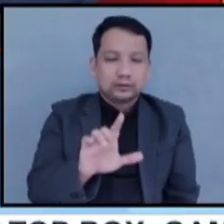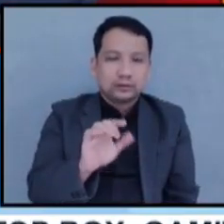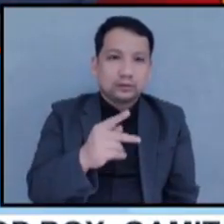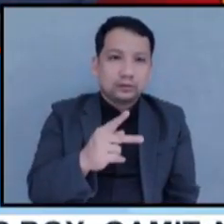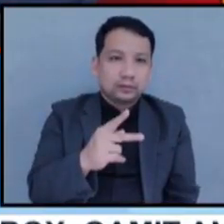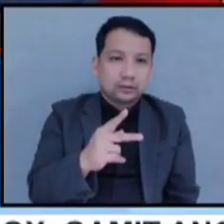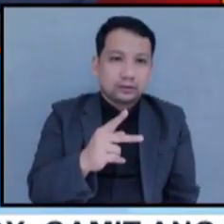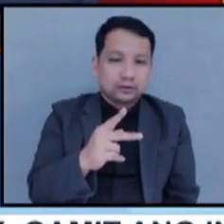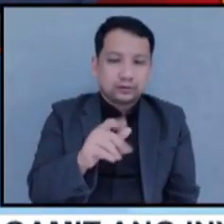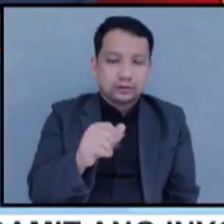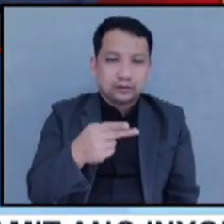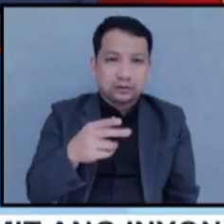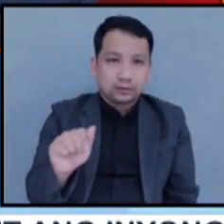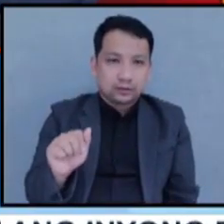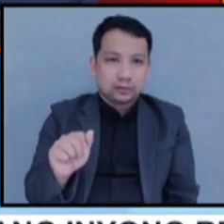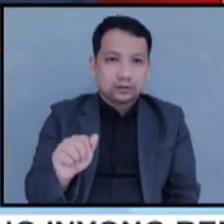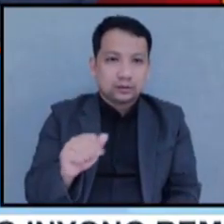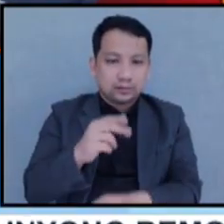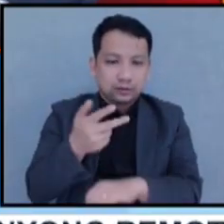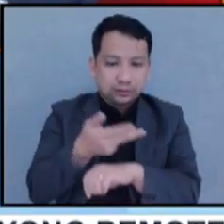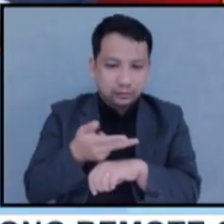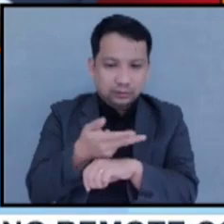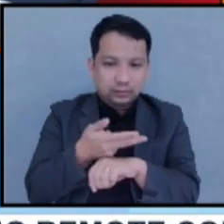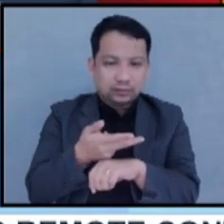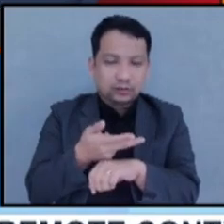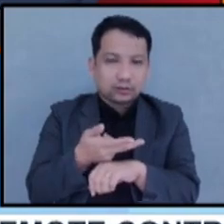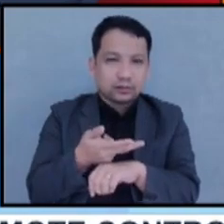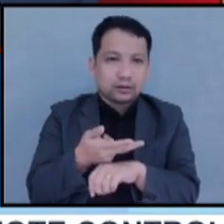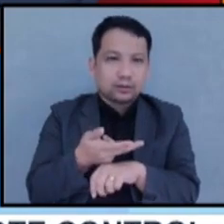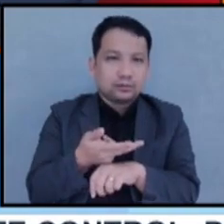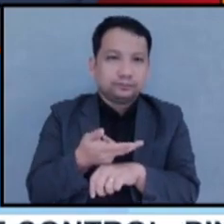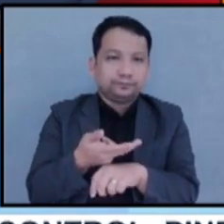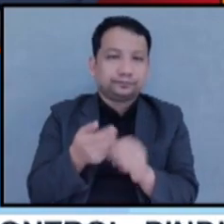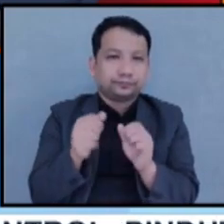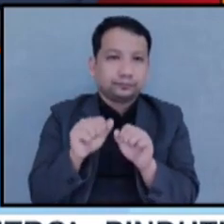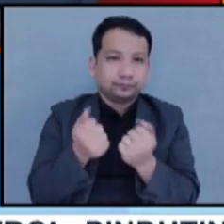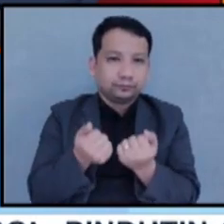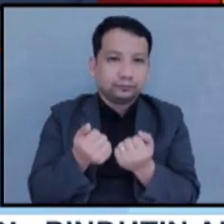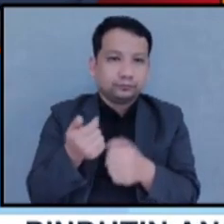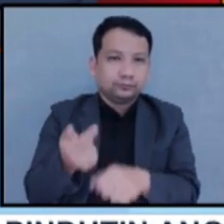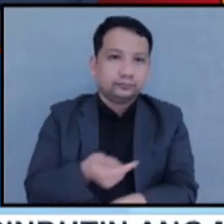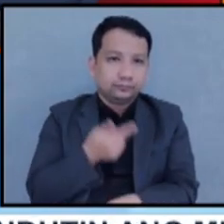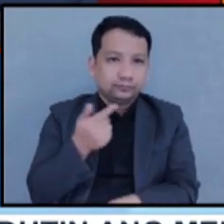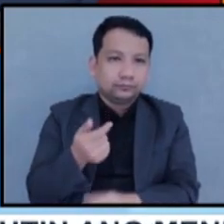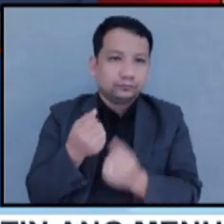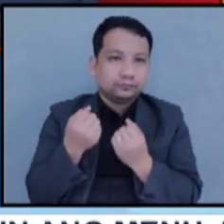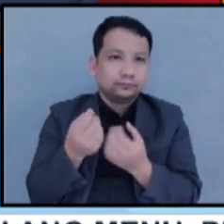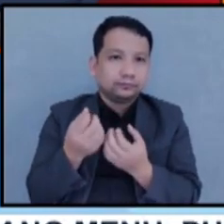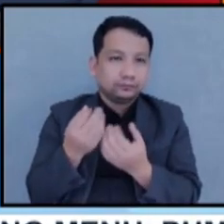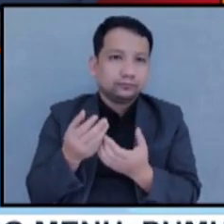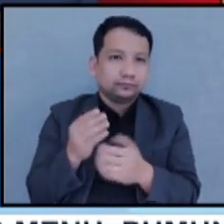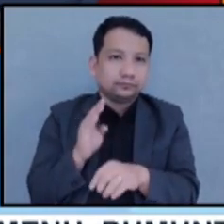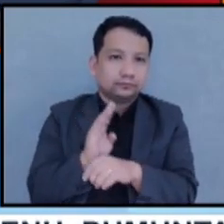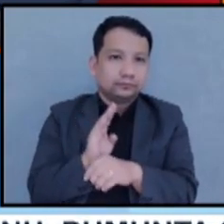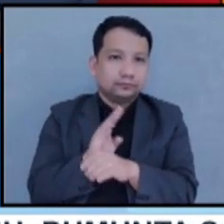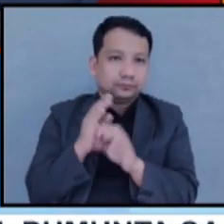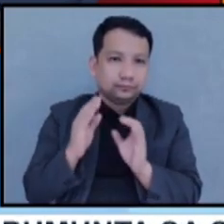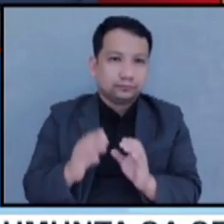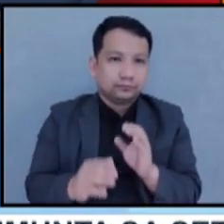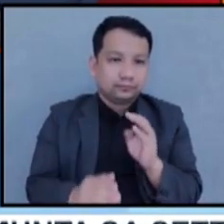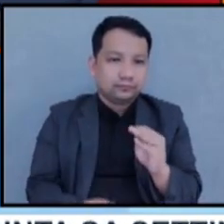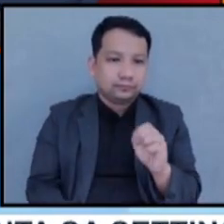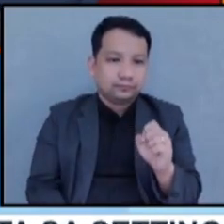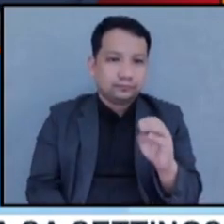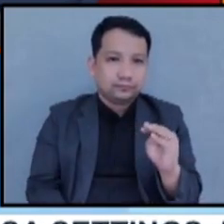Fair? Ano po ang layunin nito? At gaano po ito katagal at gaano po karaming entrepreneurs o MSMEs